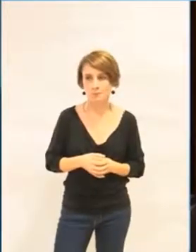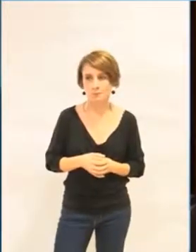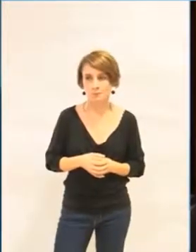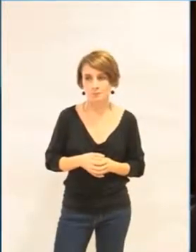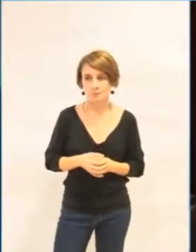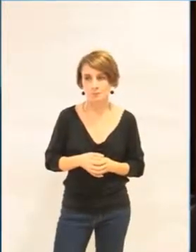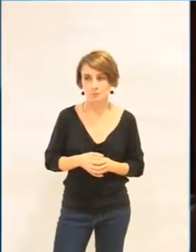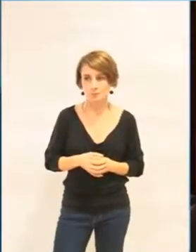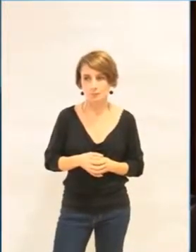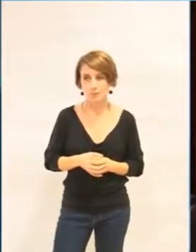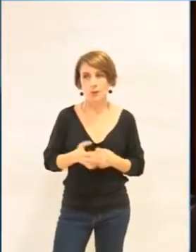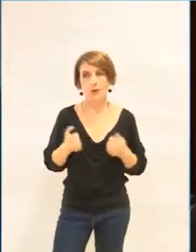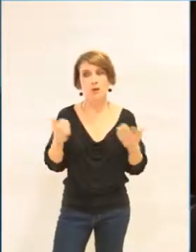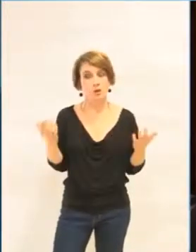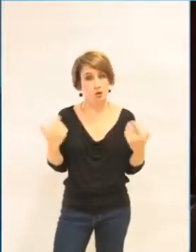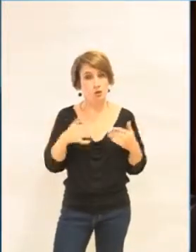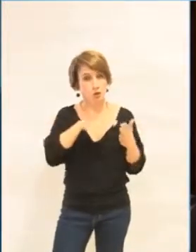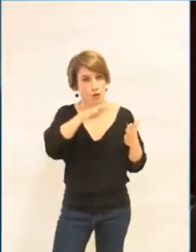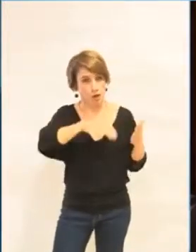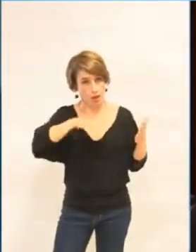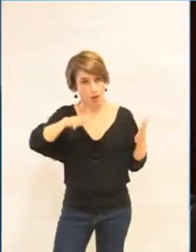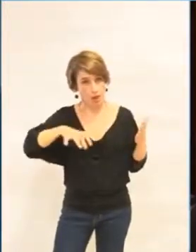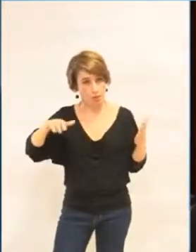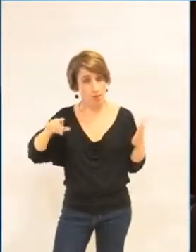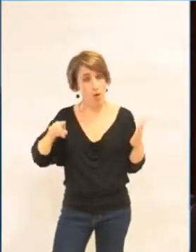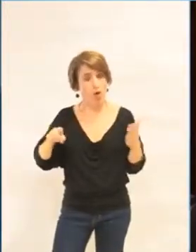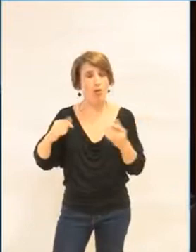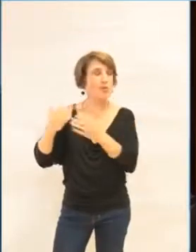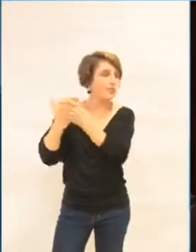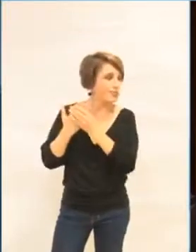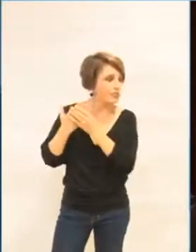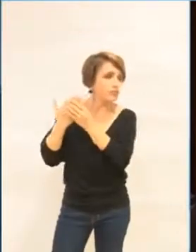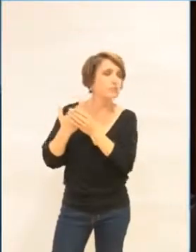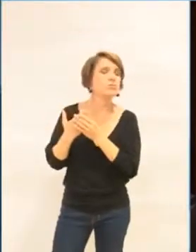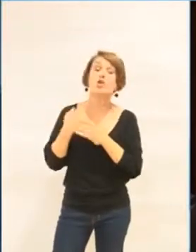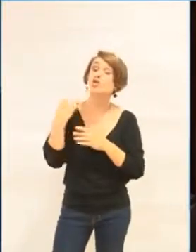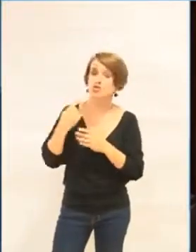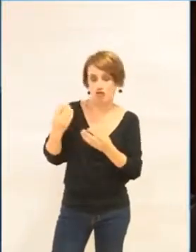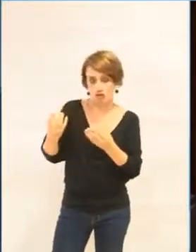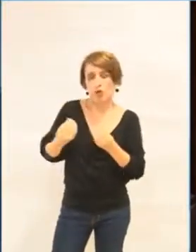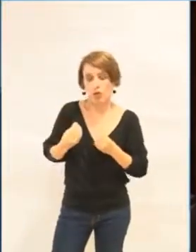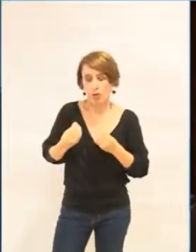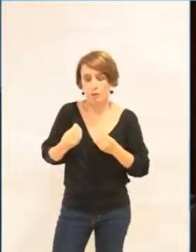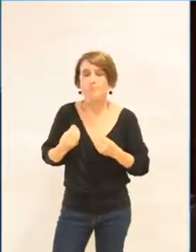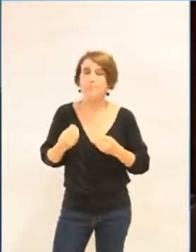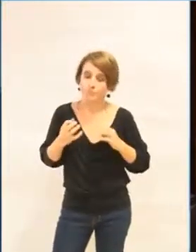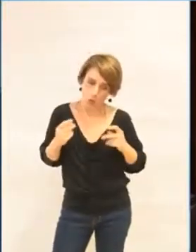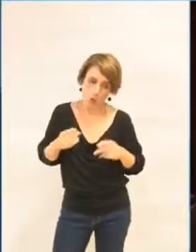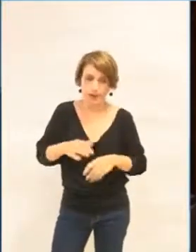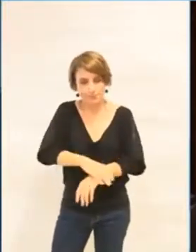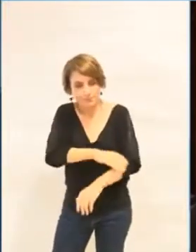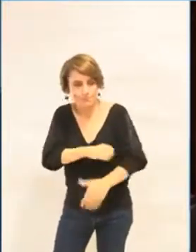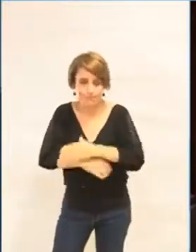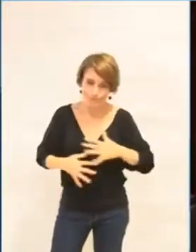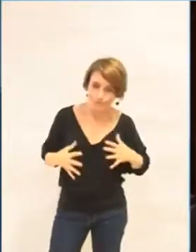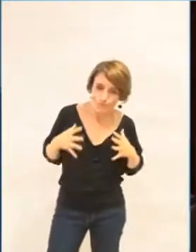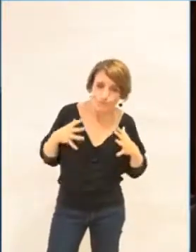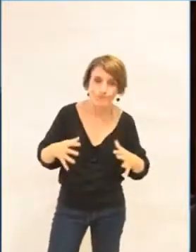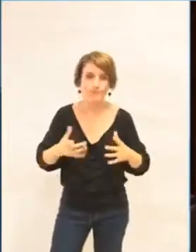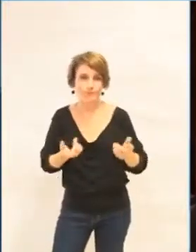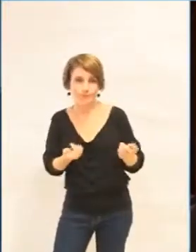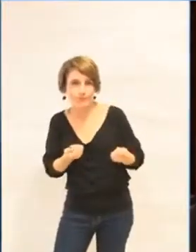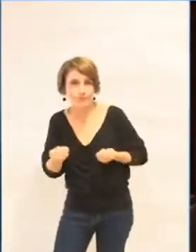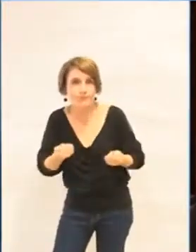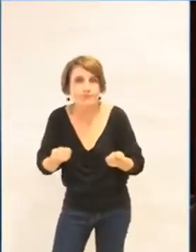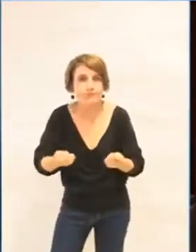Ceci dit, ces rapports-là ont toujours permis d'aider la collectivité à améliorer son action, à améliorer le suivi de